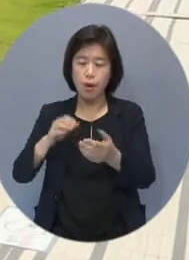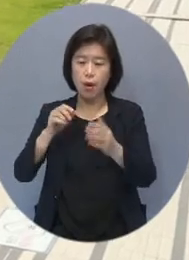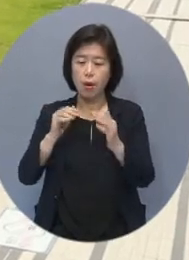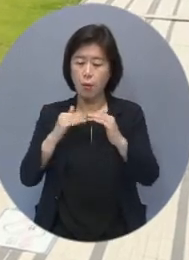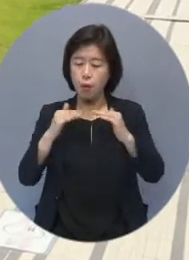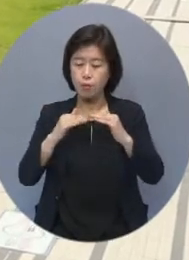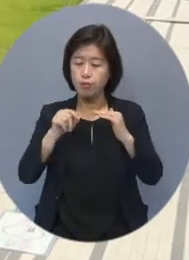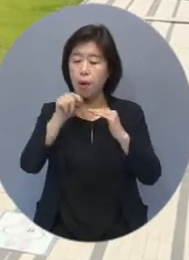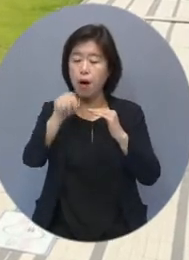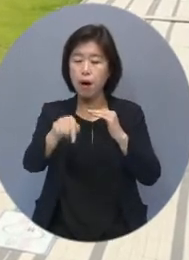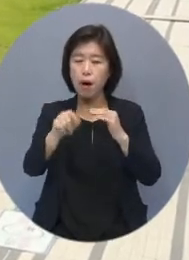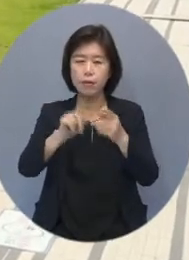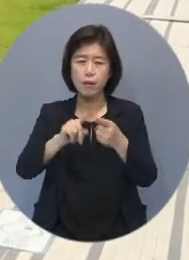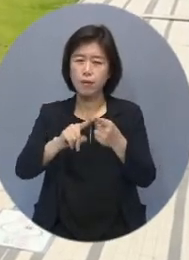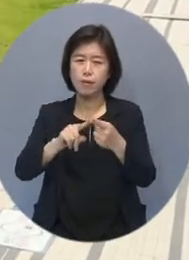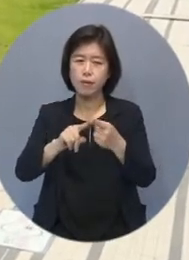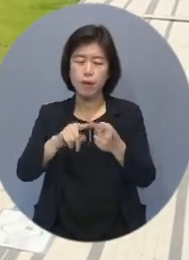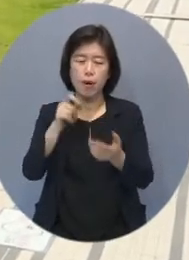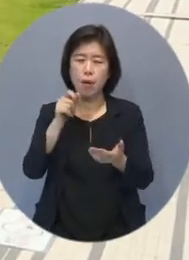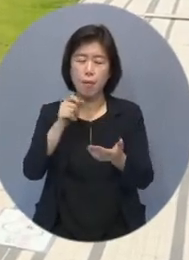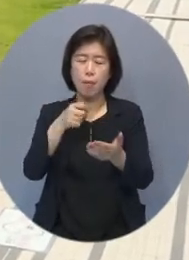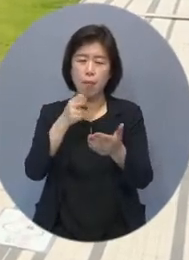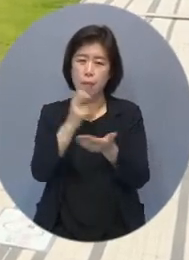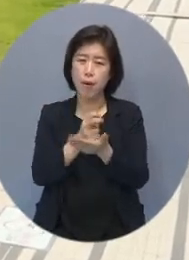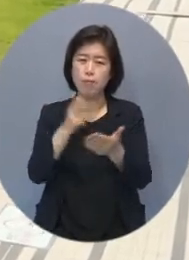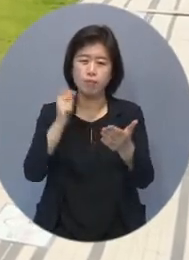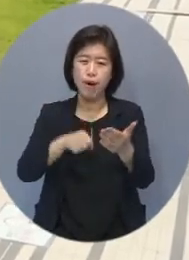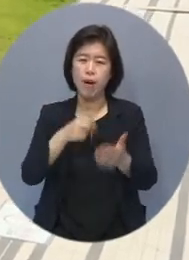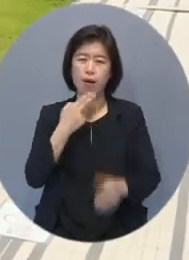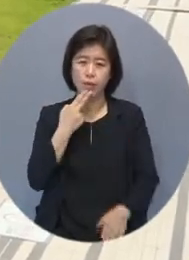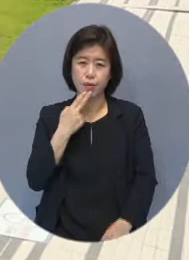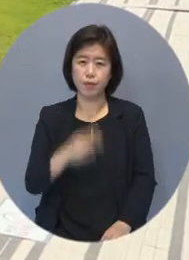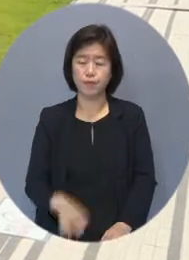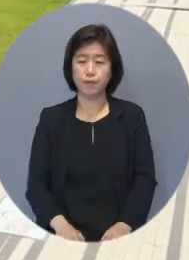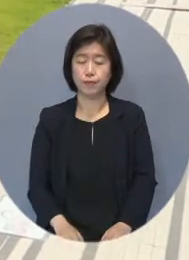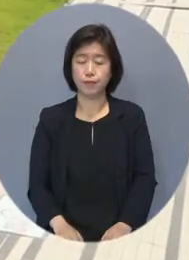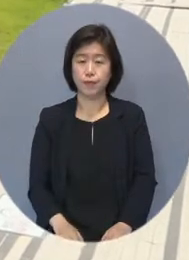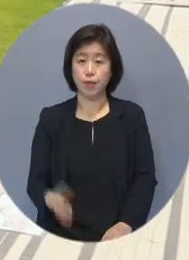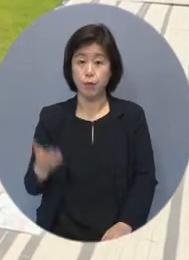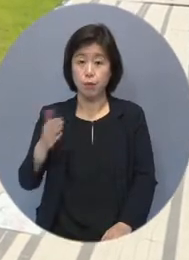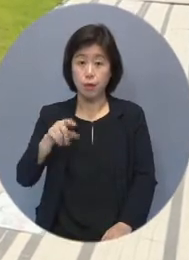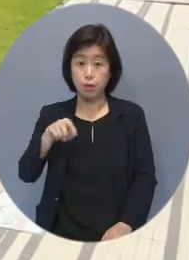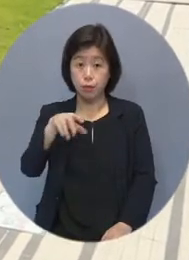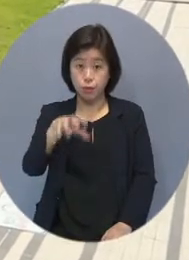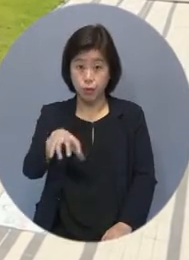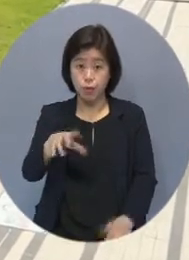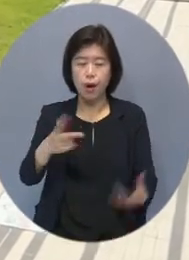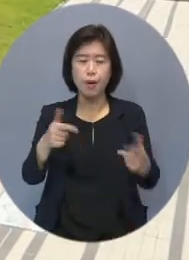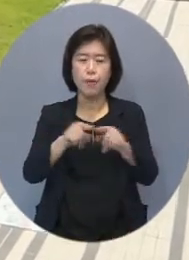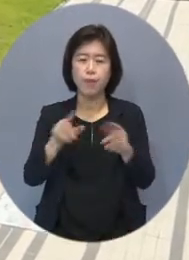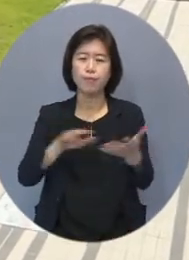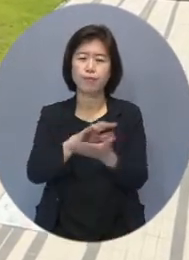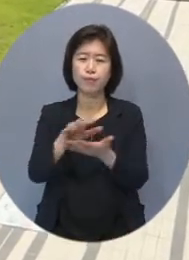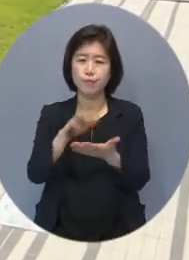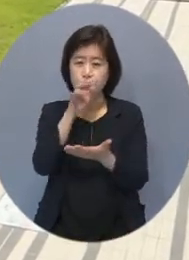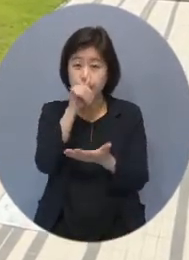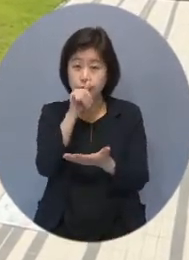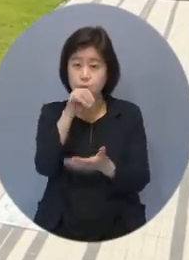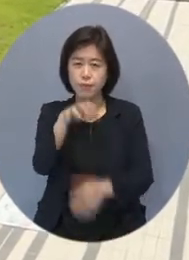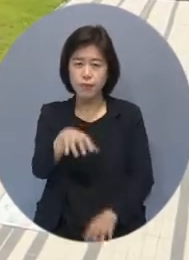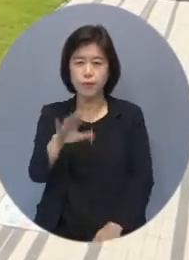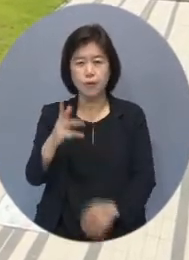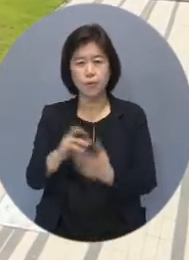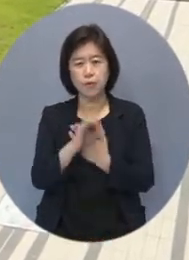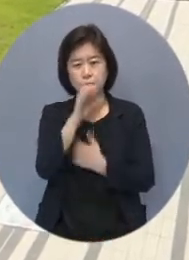공간이 평화 광장이잖아요. 그래서 누구나 다 함께 장애가 있든 없든 다 함께 어울릴 수 있는 그런 공간이